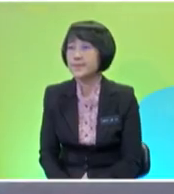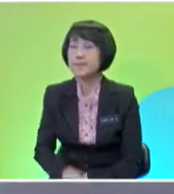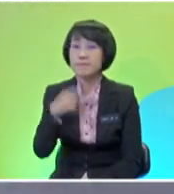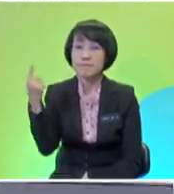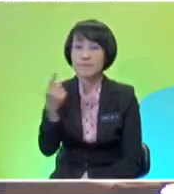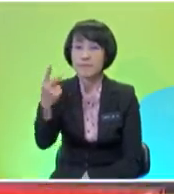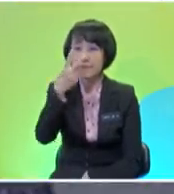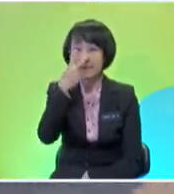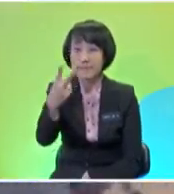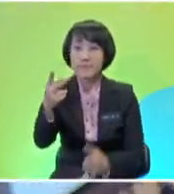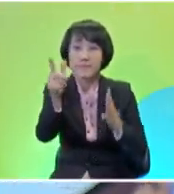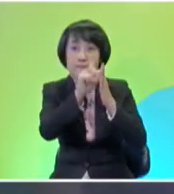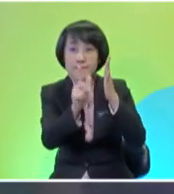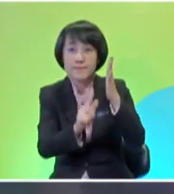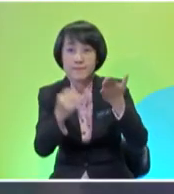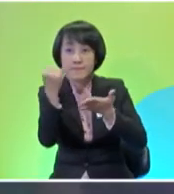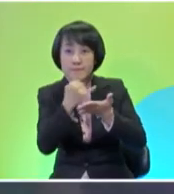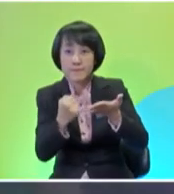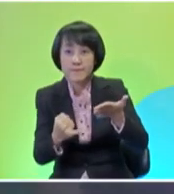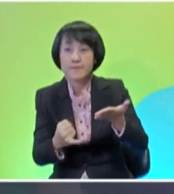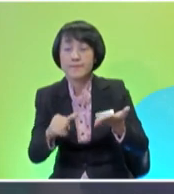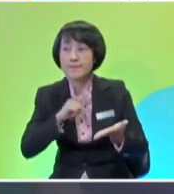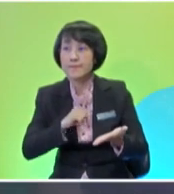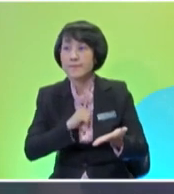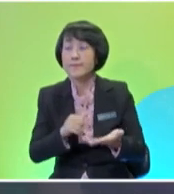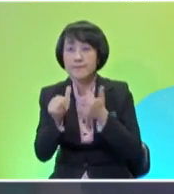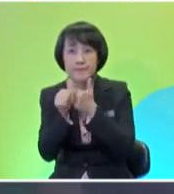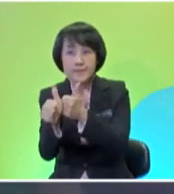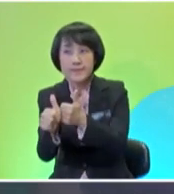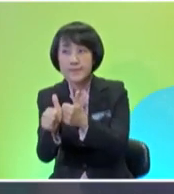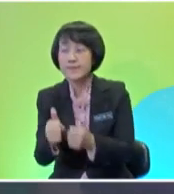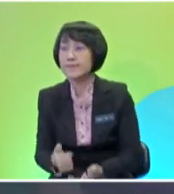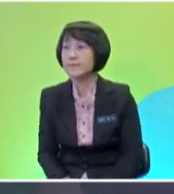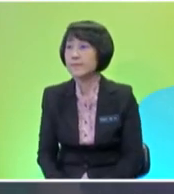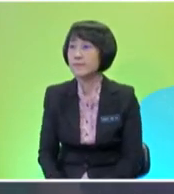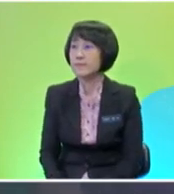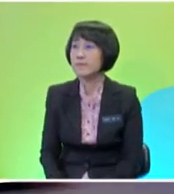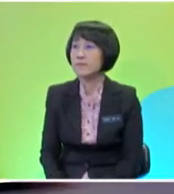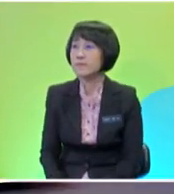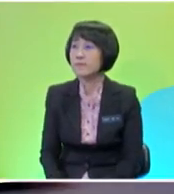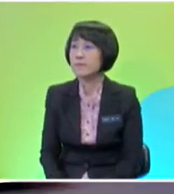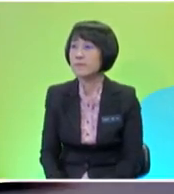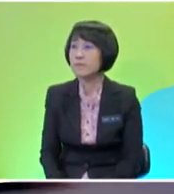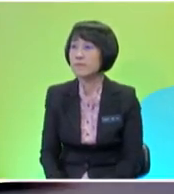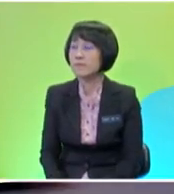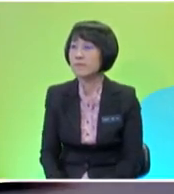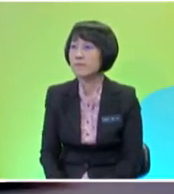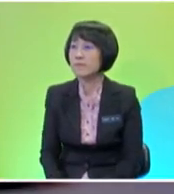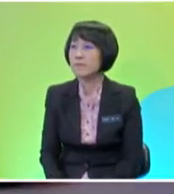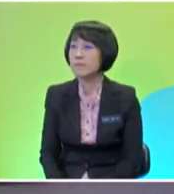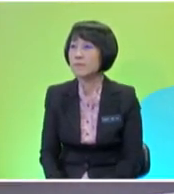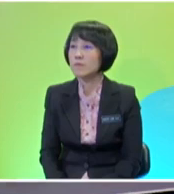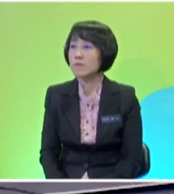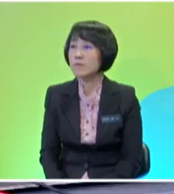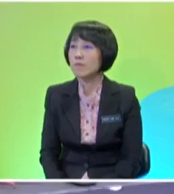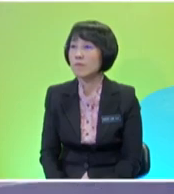lakaran. Okey, nak lagi tahan maksudnya nak lagi kukuh. Gam ni kita nak letak di bahagian tapaknya ke ataupun di